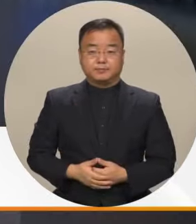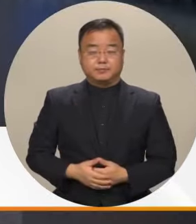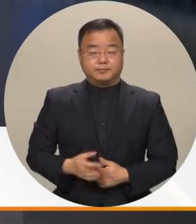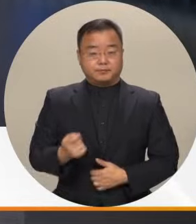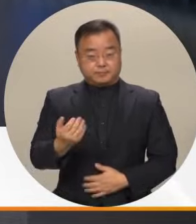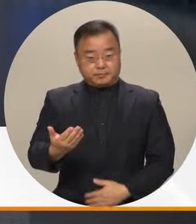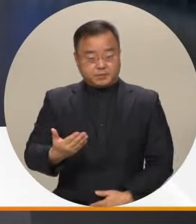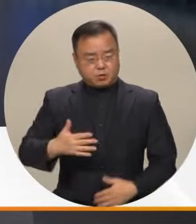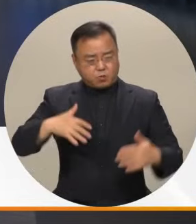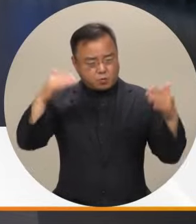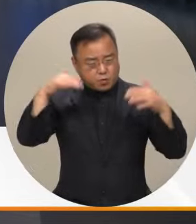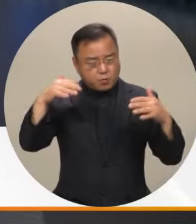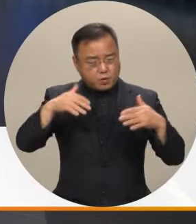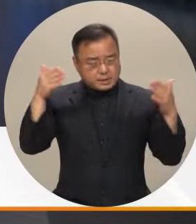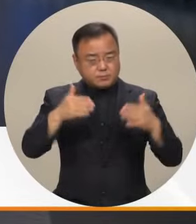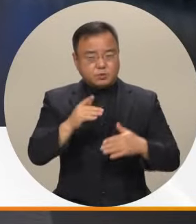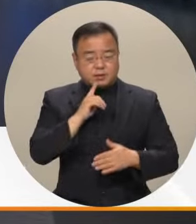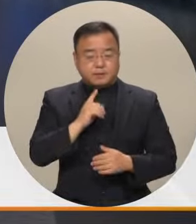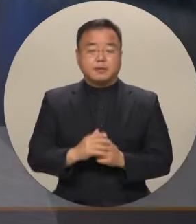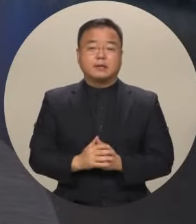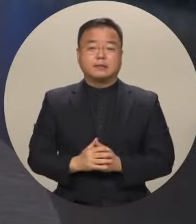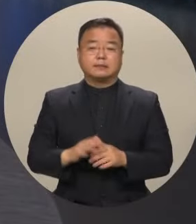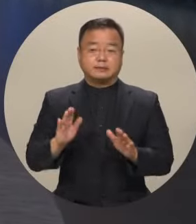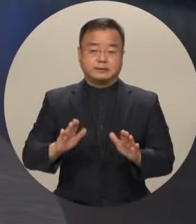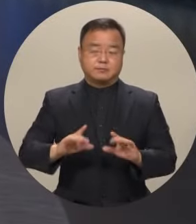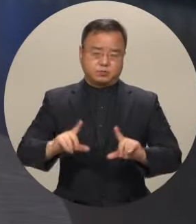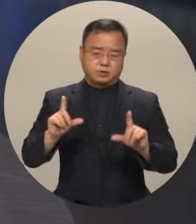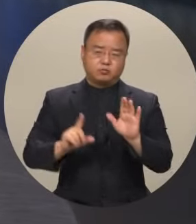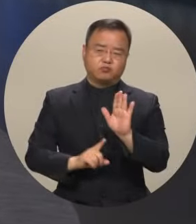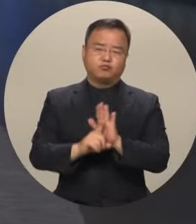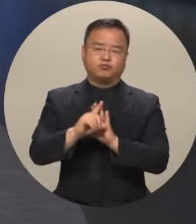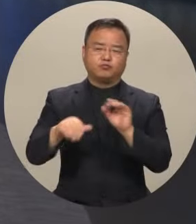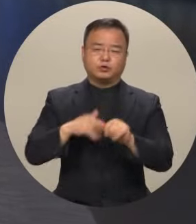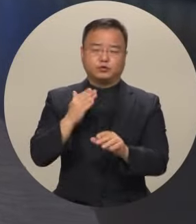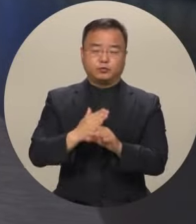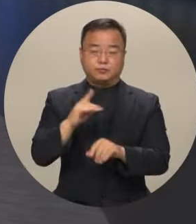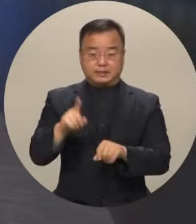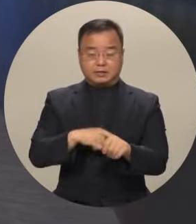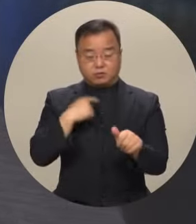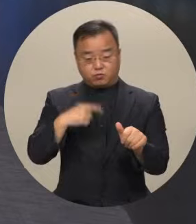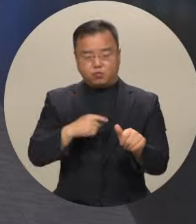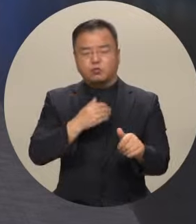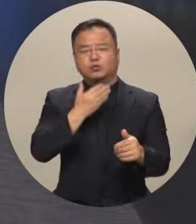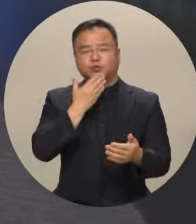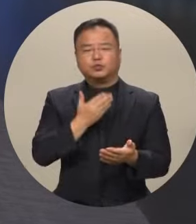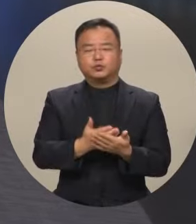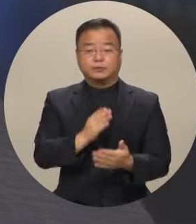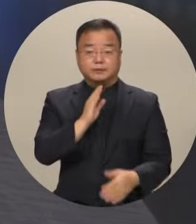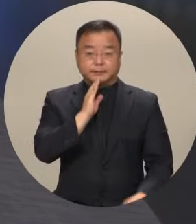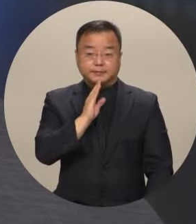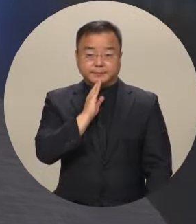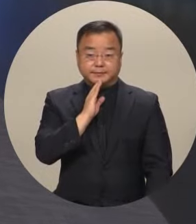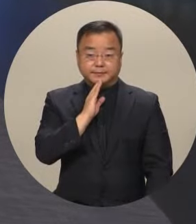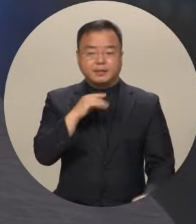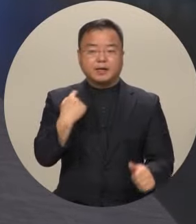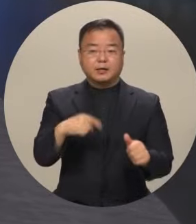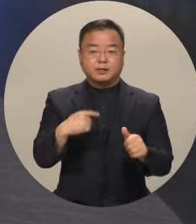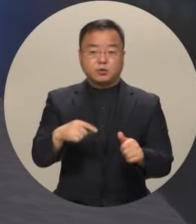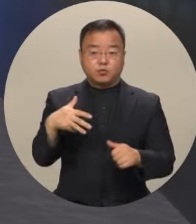뭐 집중 호 소식도 전해 드렸습니다만 이런 기후 위기 시대 생태 교육 점점 더 중요해지고 있는게 사실이죠 자 교육청